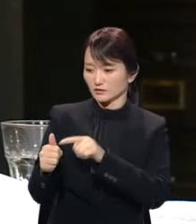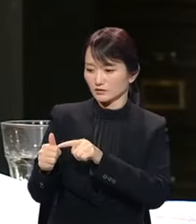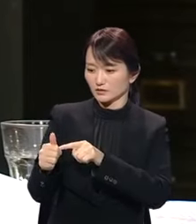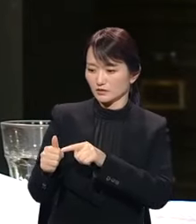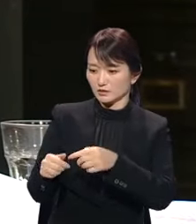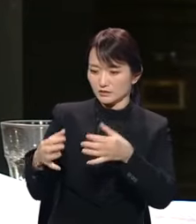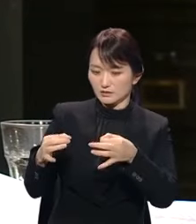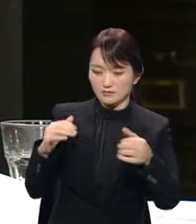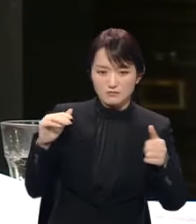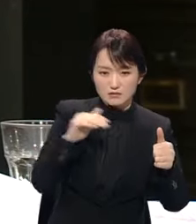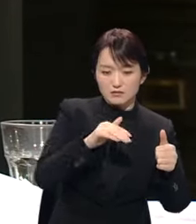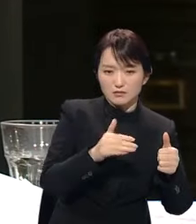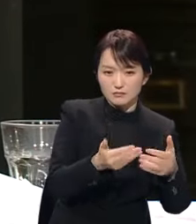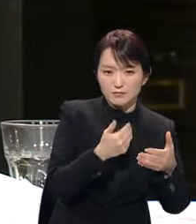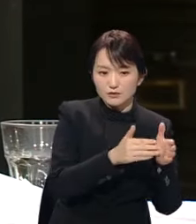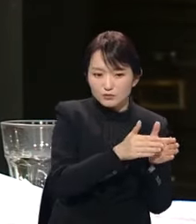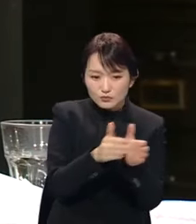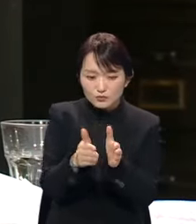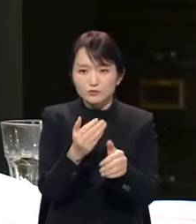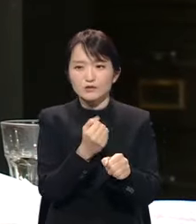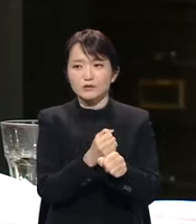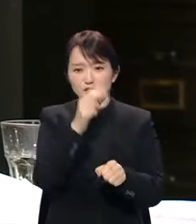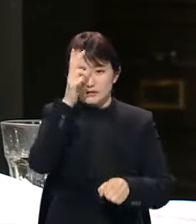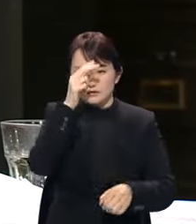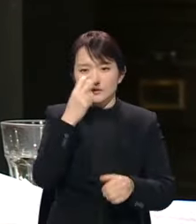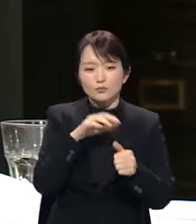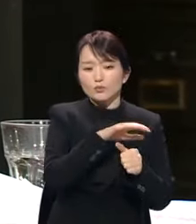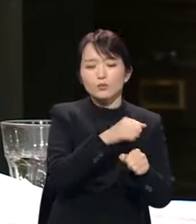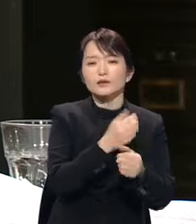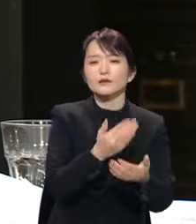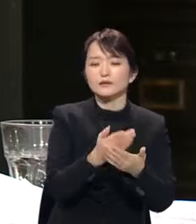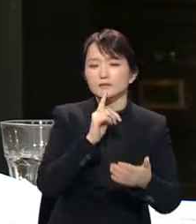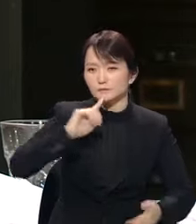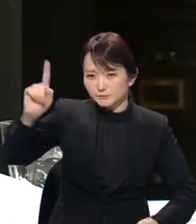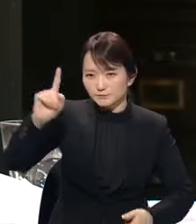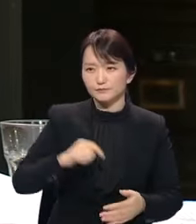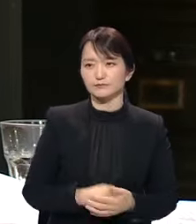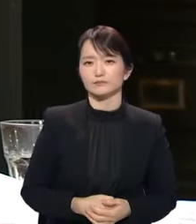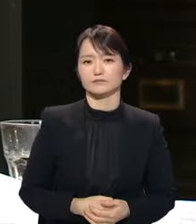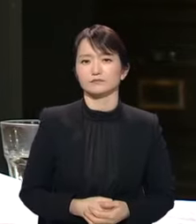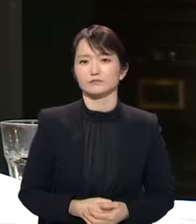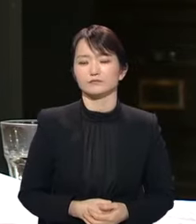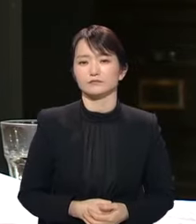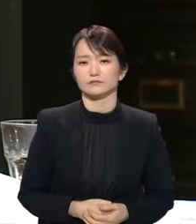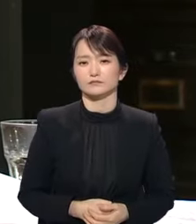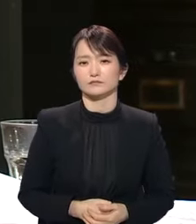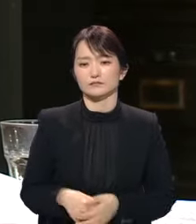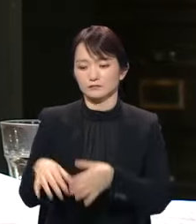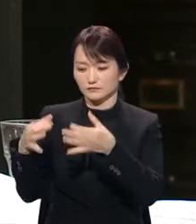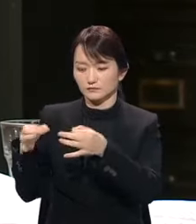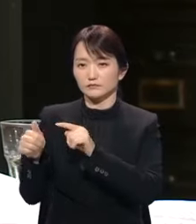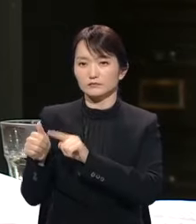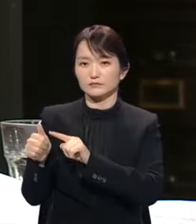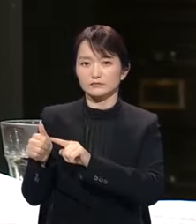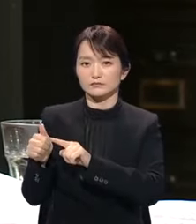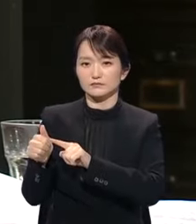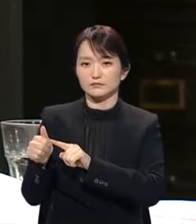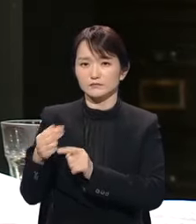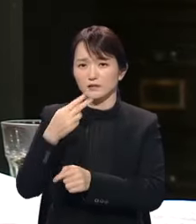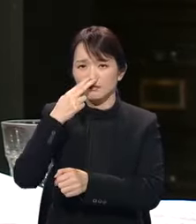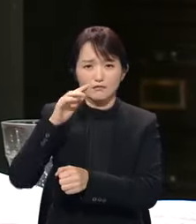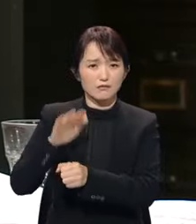대비해서 경찰에 신변보호를 요청해 사채꾼이 신변보호를 요청했을 정도로 저 김모라는 자는 얼마나